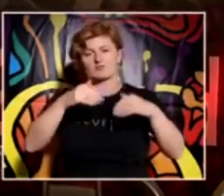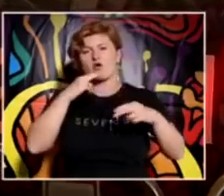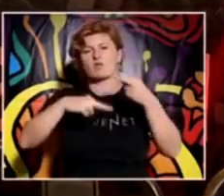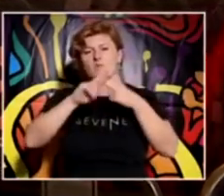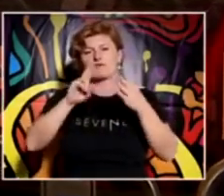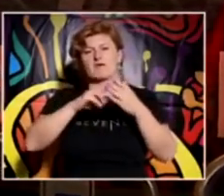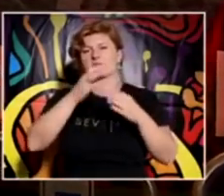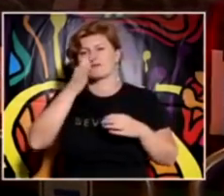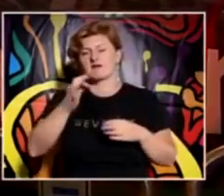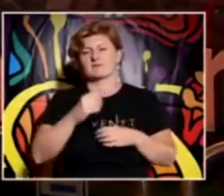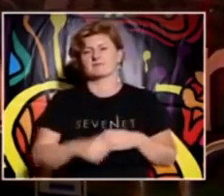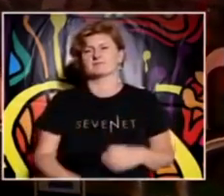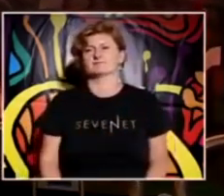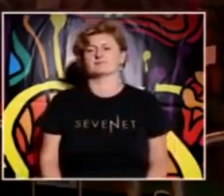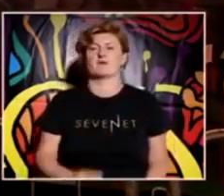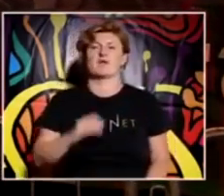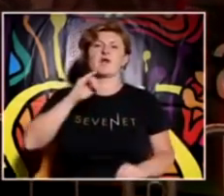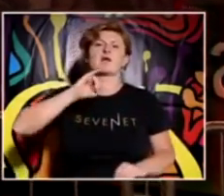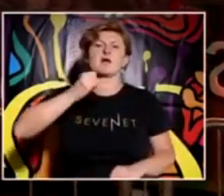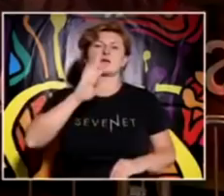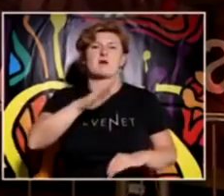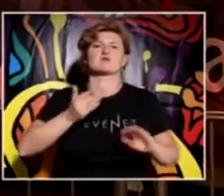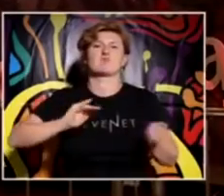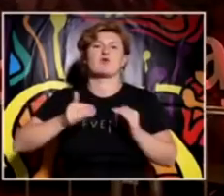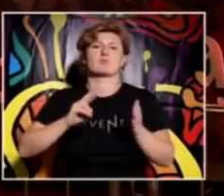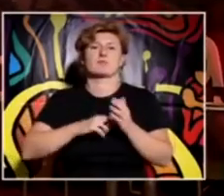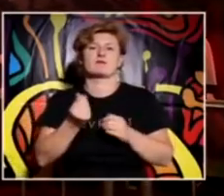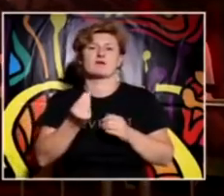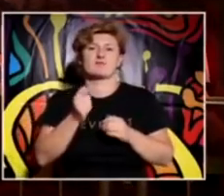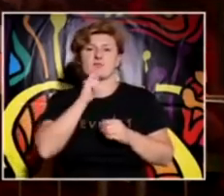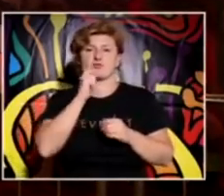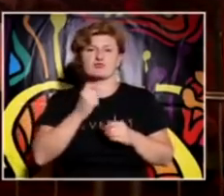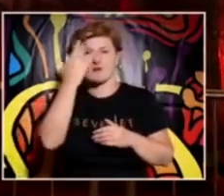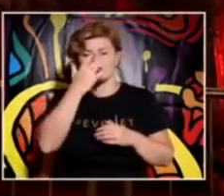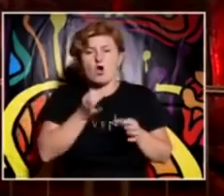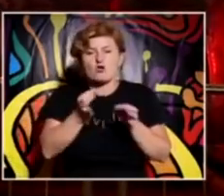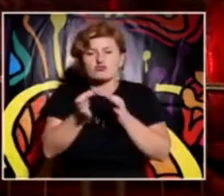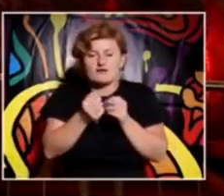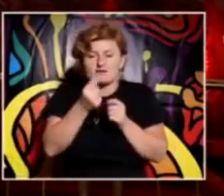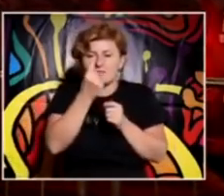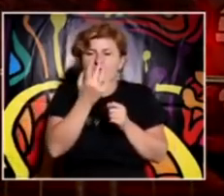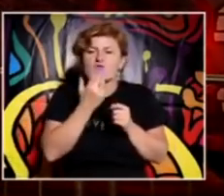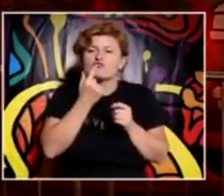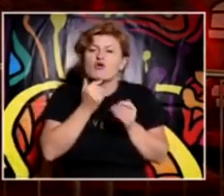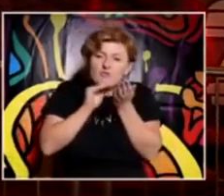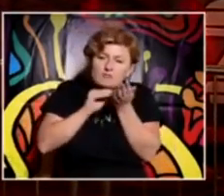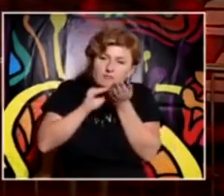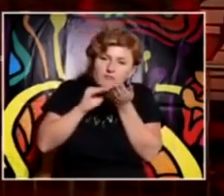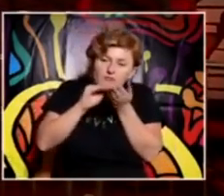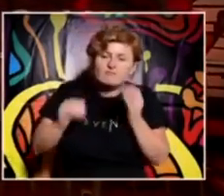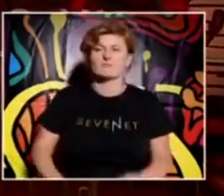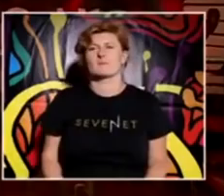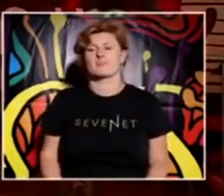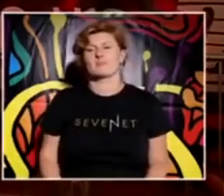czy, jeżeli pada pytanie, jaki masz sposób na finansowanie podróżniczych marzeń, odpowiadasz oszczędzam grosz do grosza, używajcie